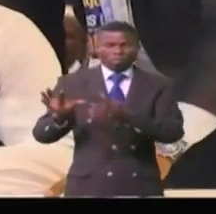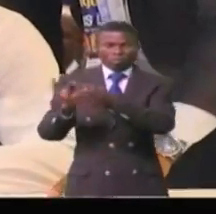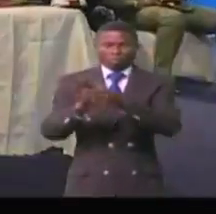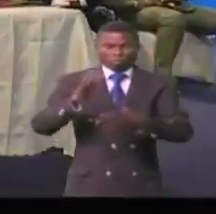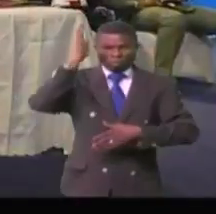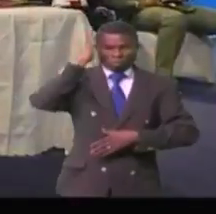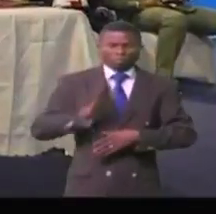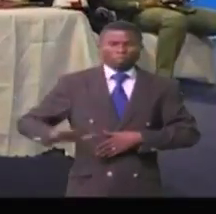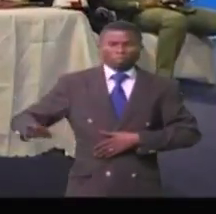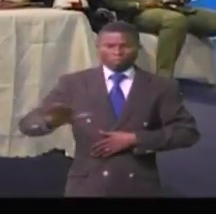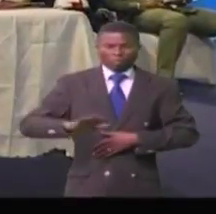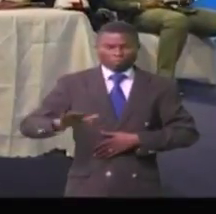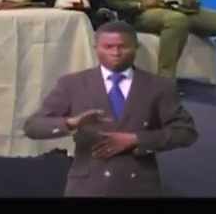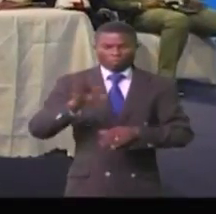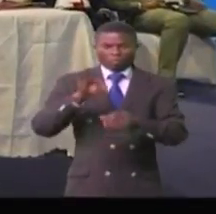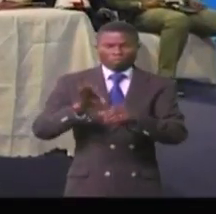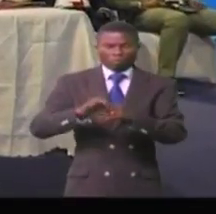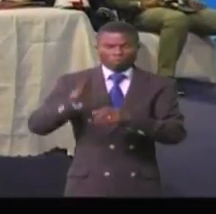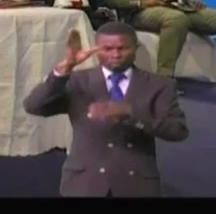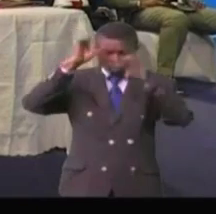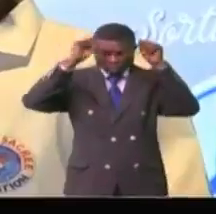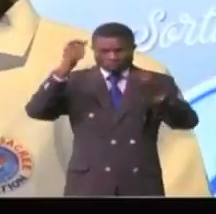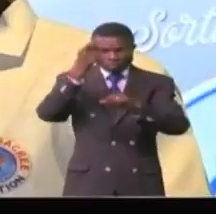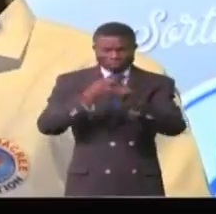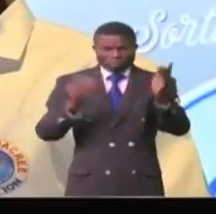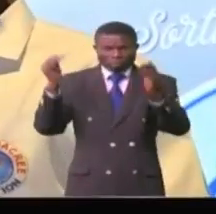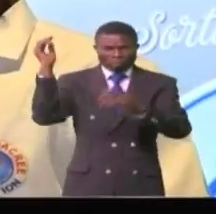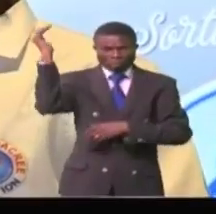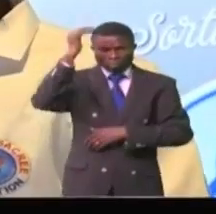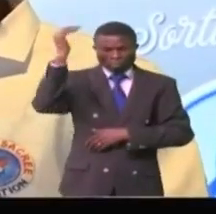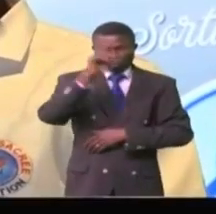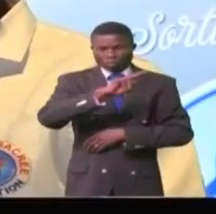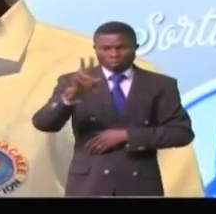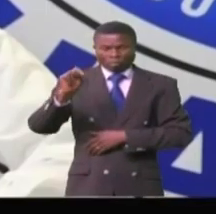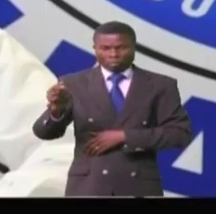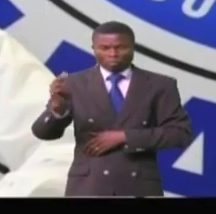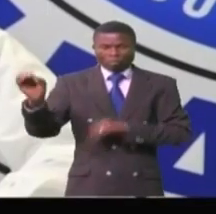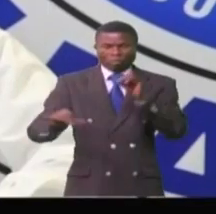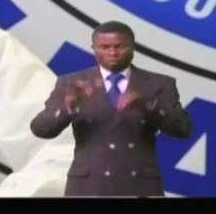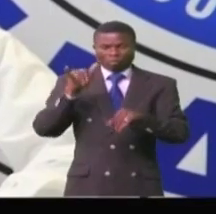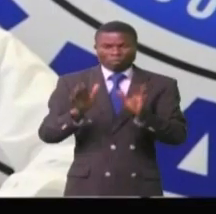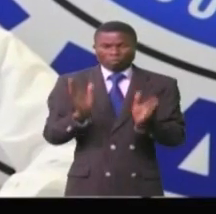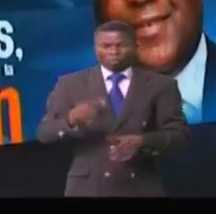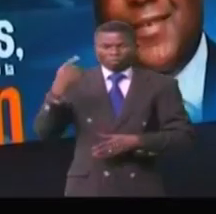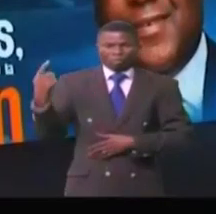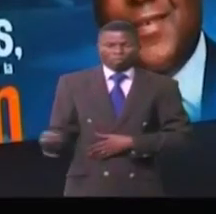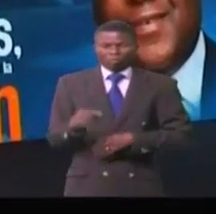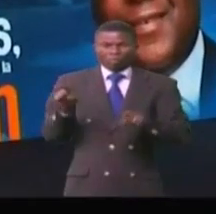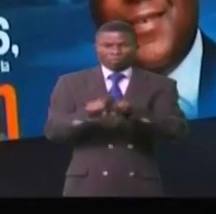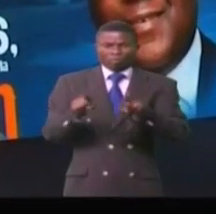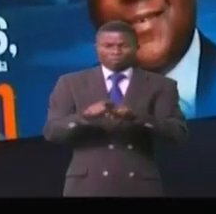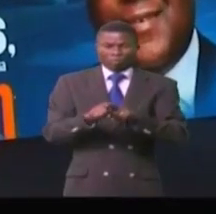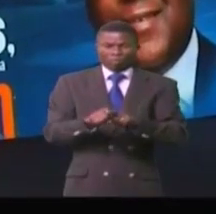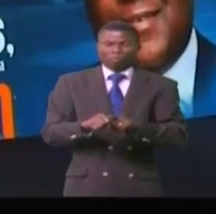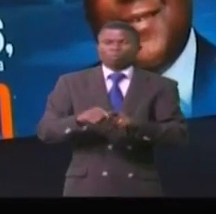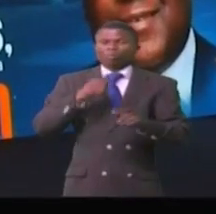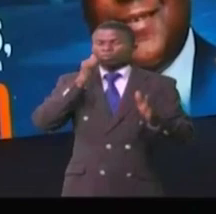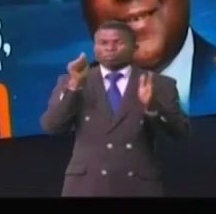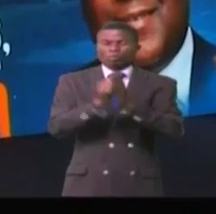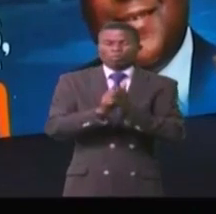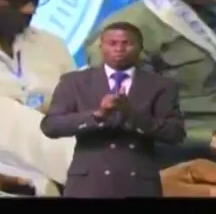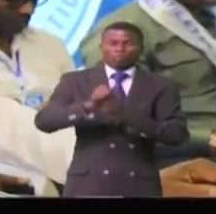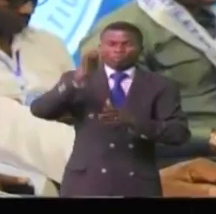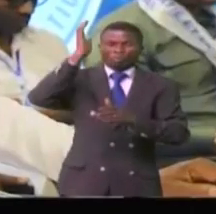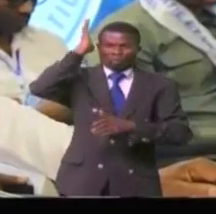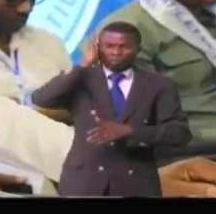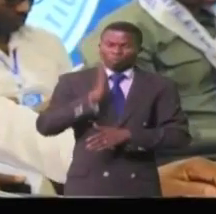la Nation à l'élection présidentielle de décembre 2023 et l'installation du secrétaire permanent conformément à la charte de l'Union sacrée de la